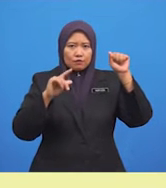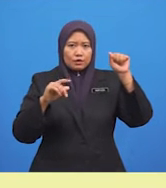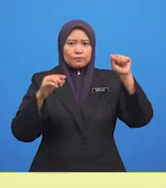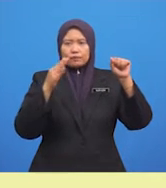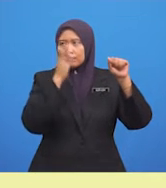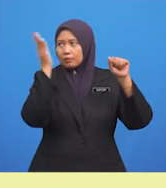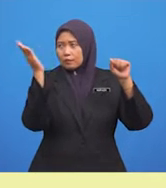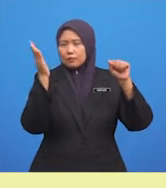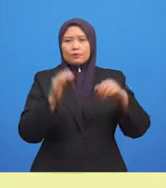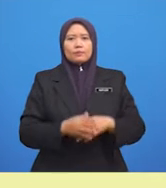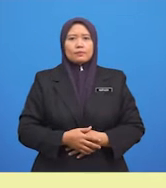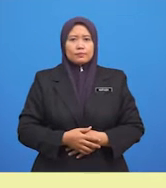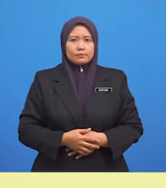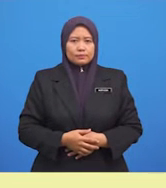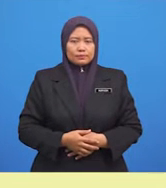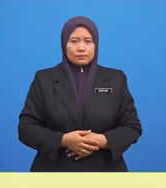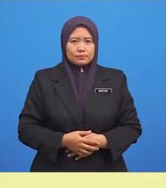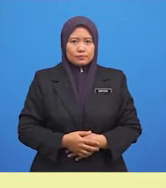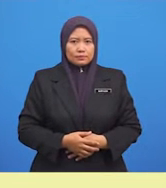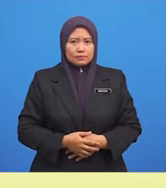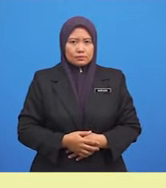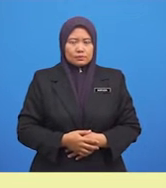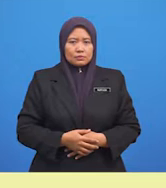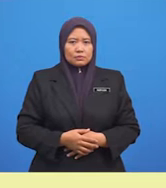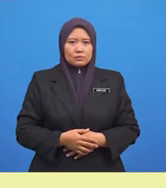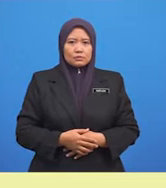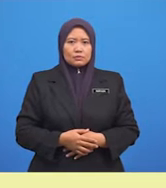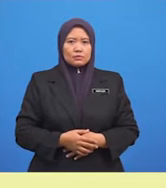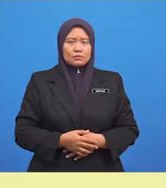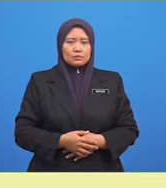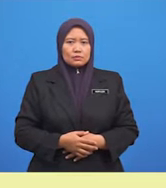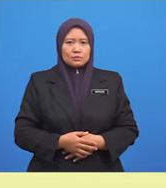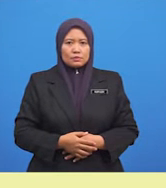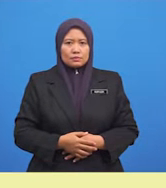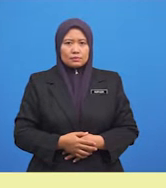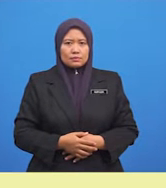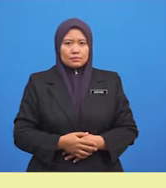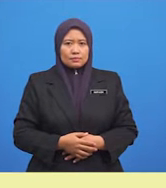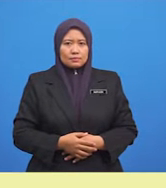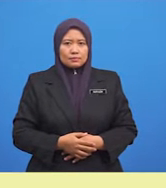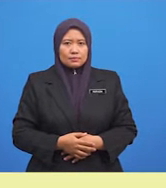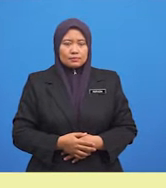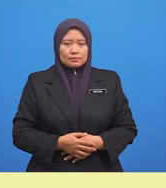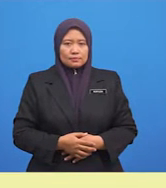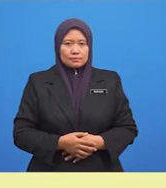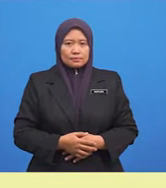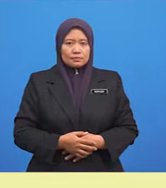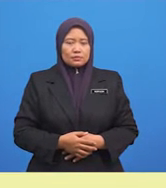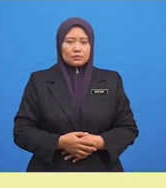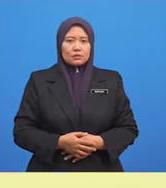Oleh kerana unsur dalam set S adalah unsur yang terdapat dalam set R,